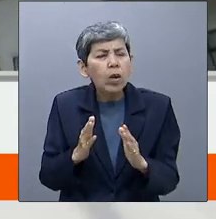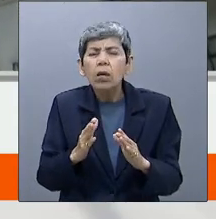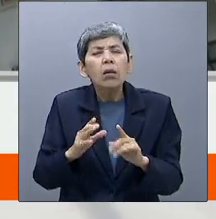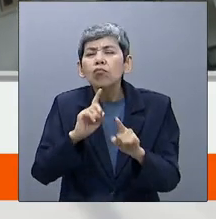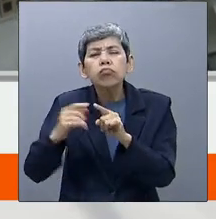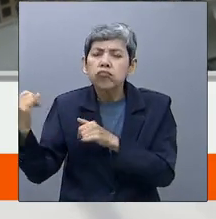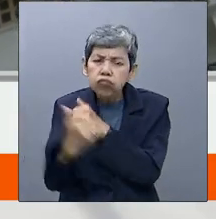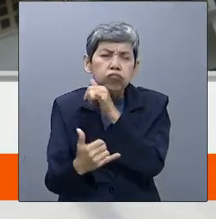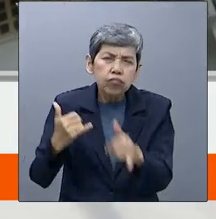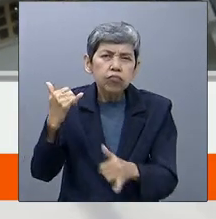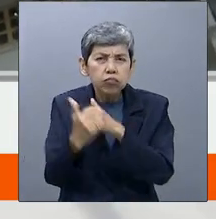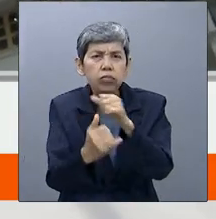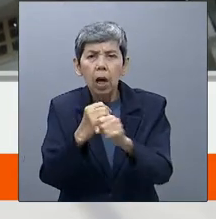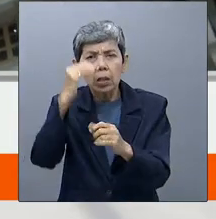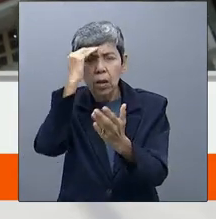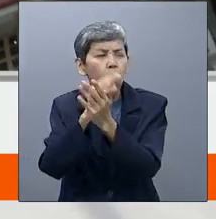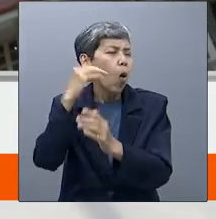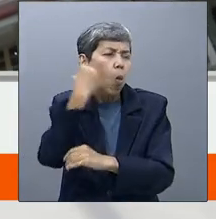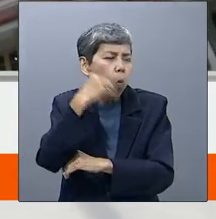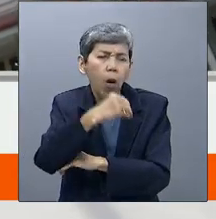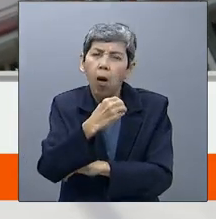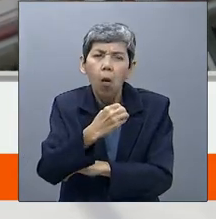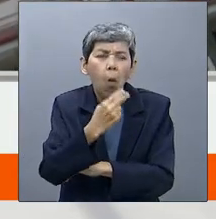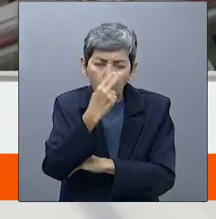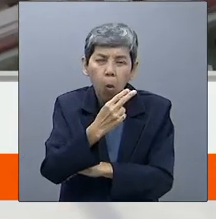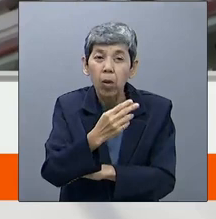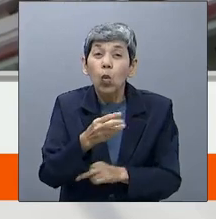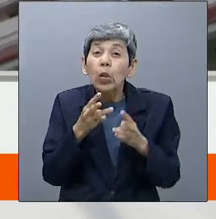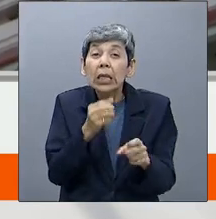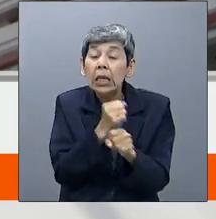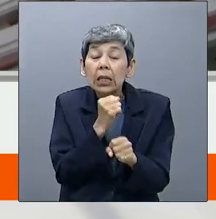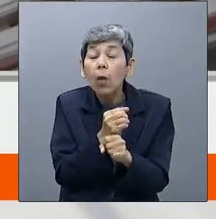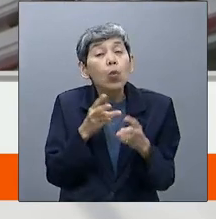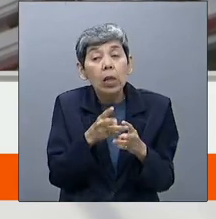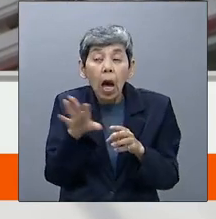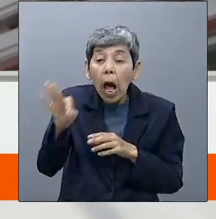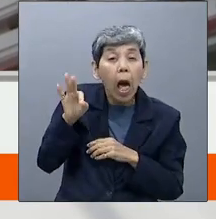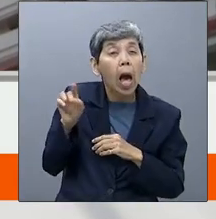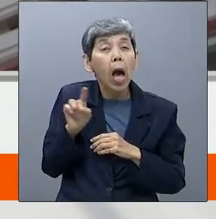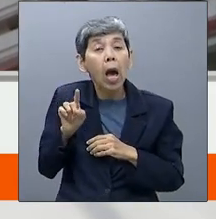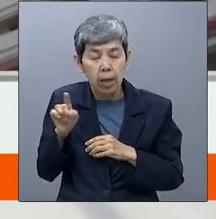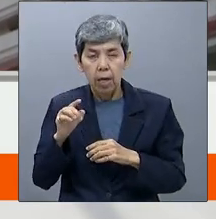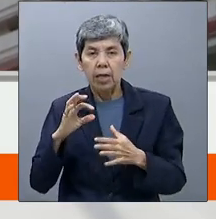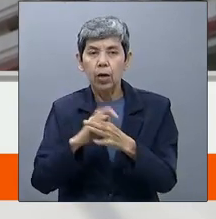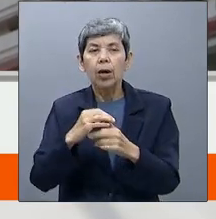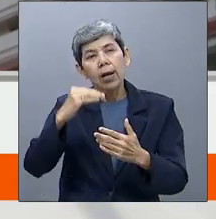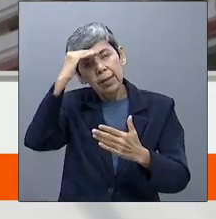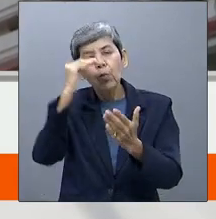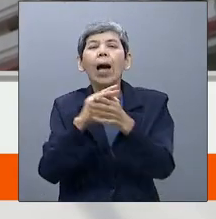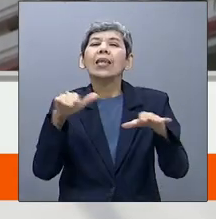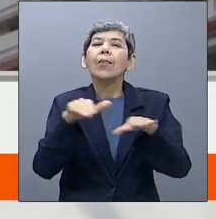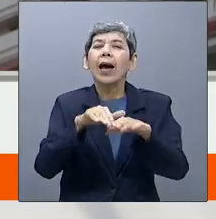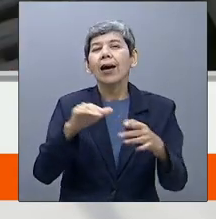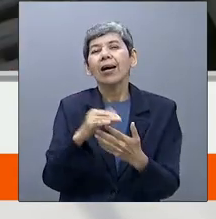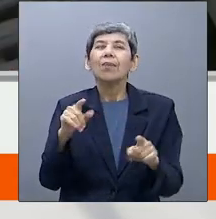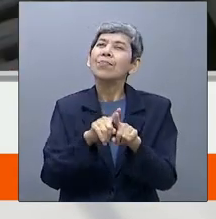าราชการตำรวจนะเยอะเลยในขั้นตอนก็เข้ามาเป็นในสิบก่อนนะครับเห